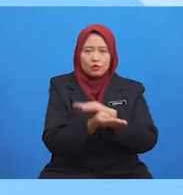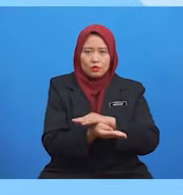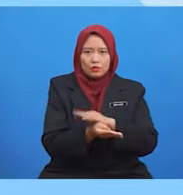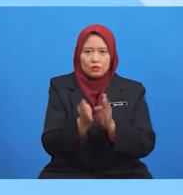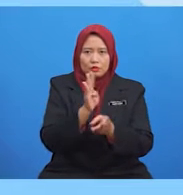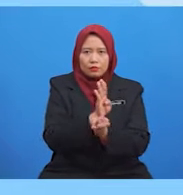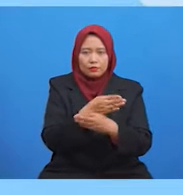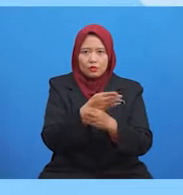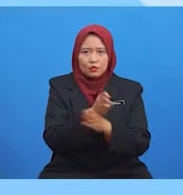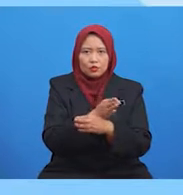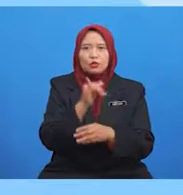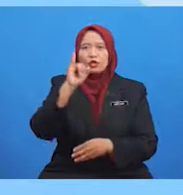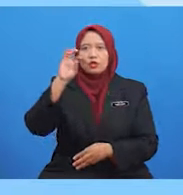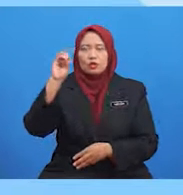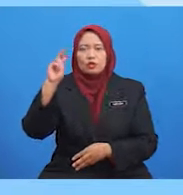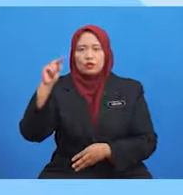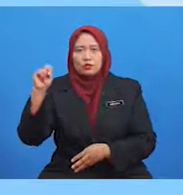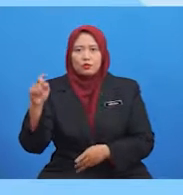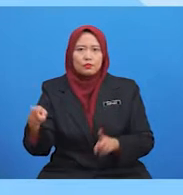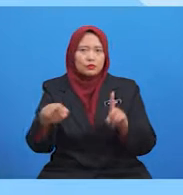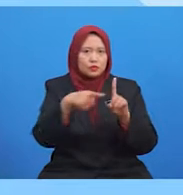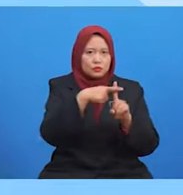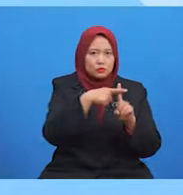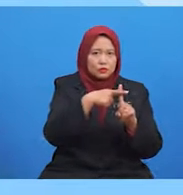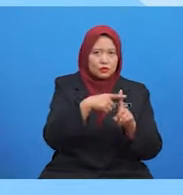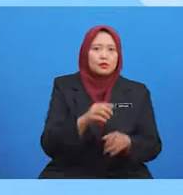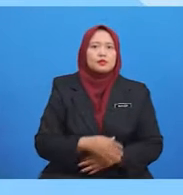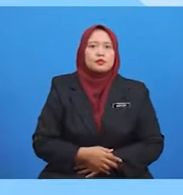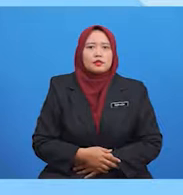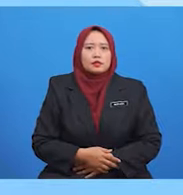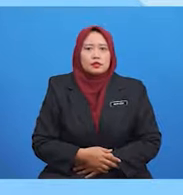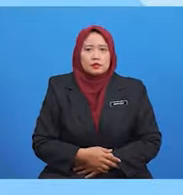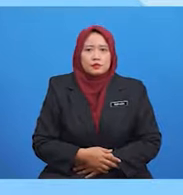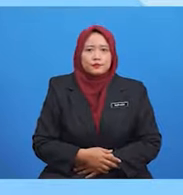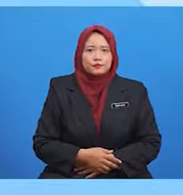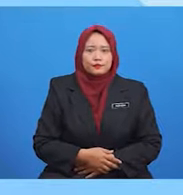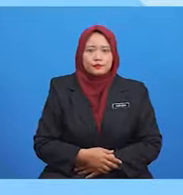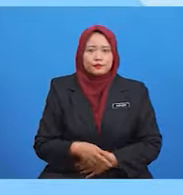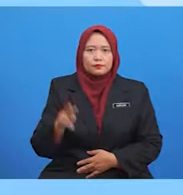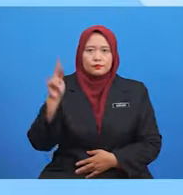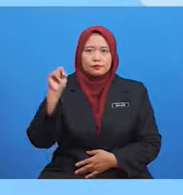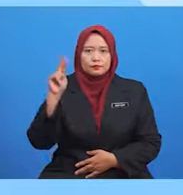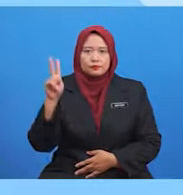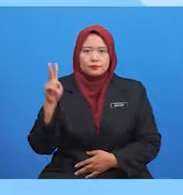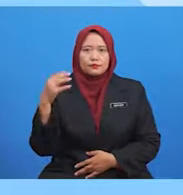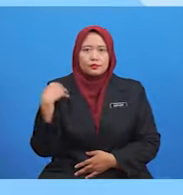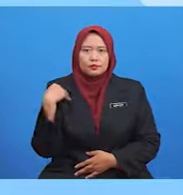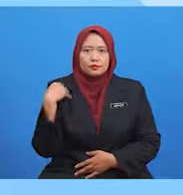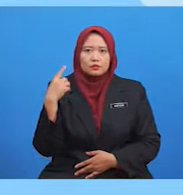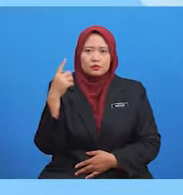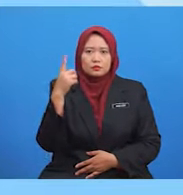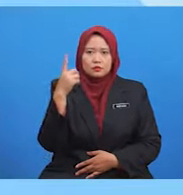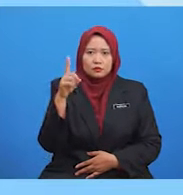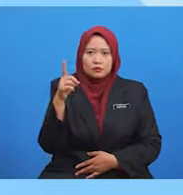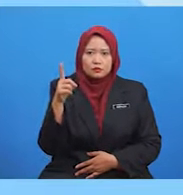Atom natrium terdiri daripada 12 neutron, 11 proton dan 11 elektron.